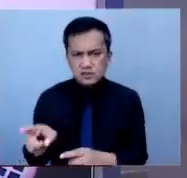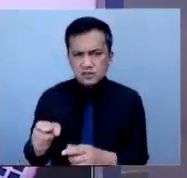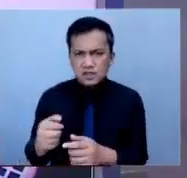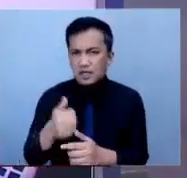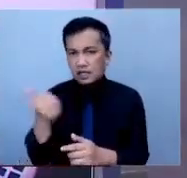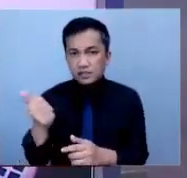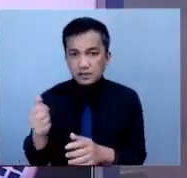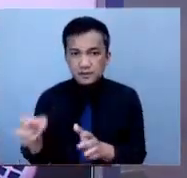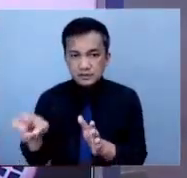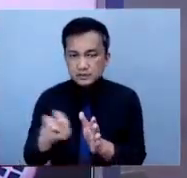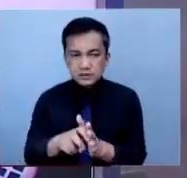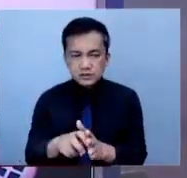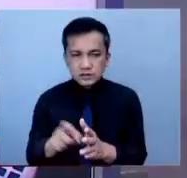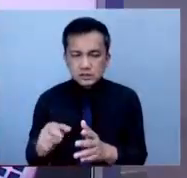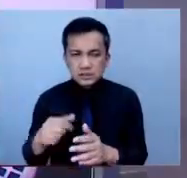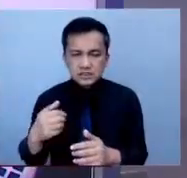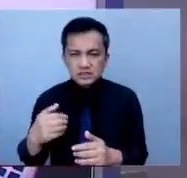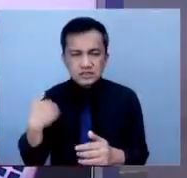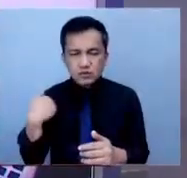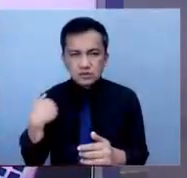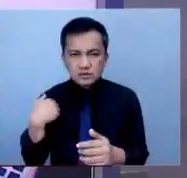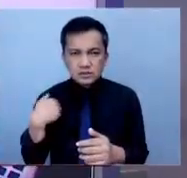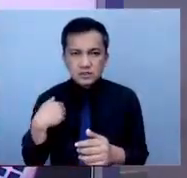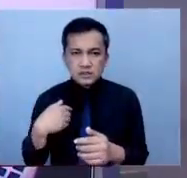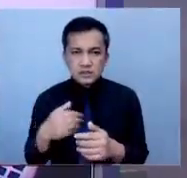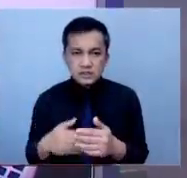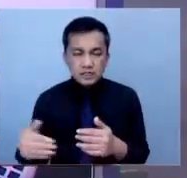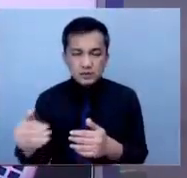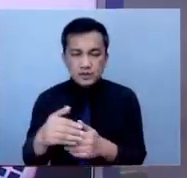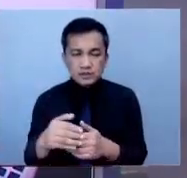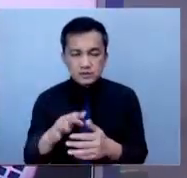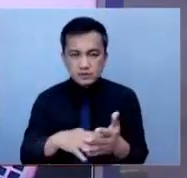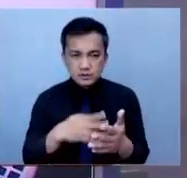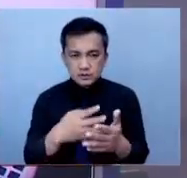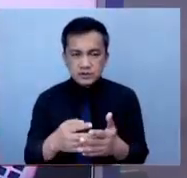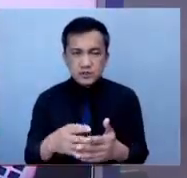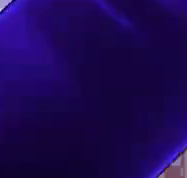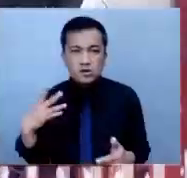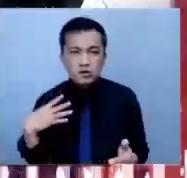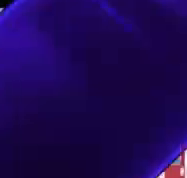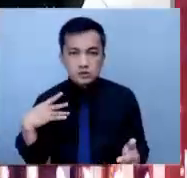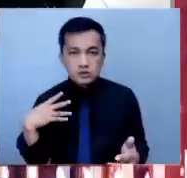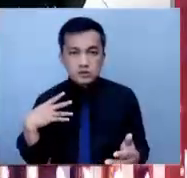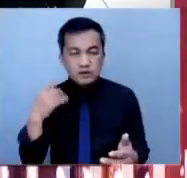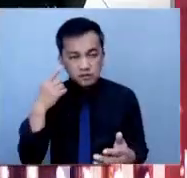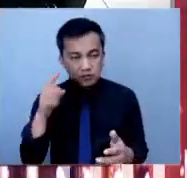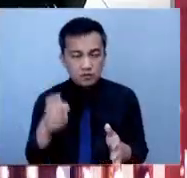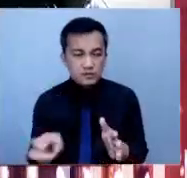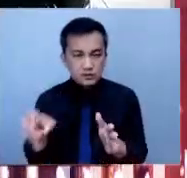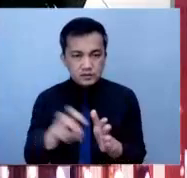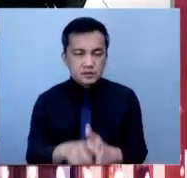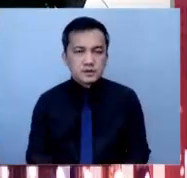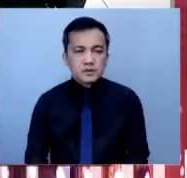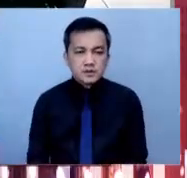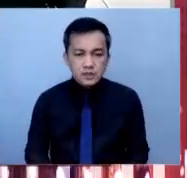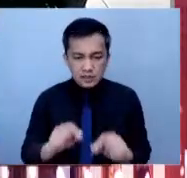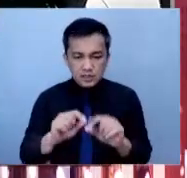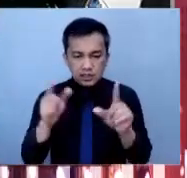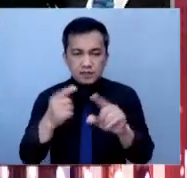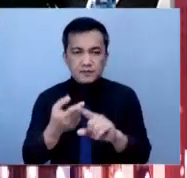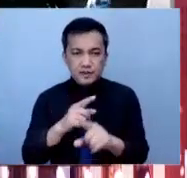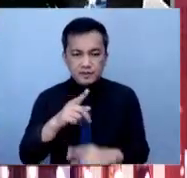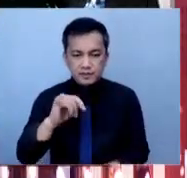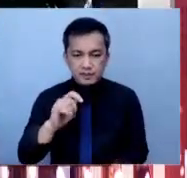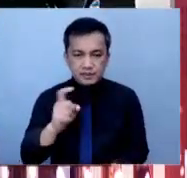hindi nag-advance booking, ilang oras naghintay para makasakay. At live mula sa PTEX at sa frontline balitang